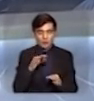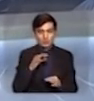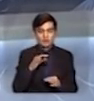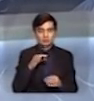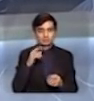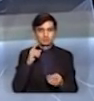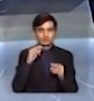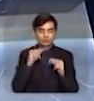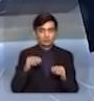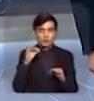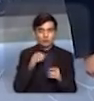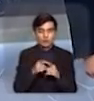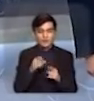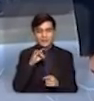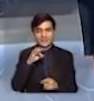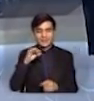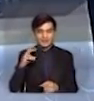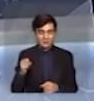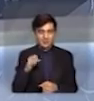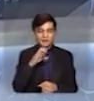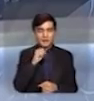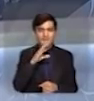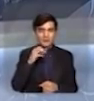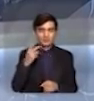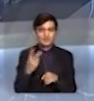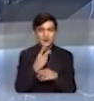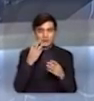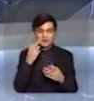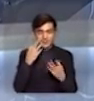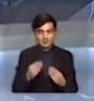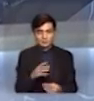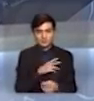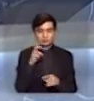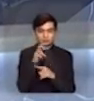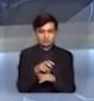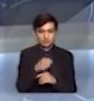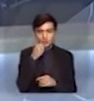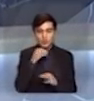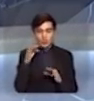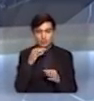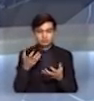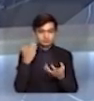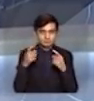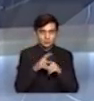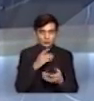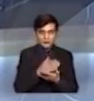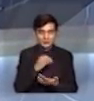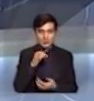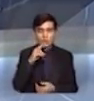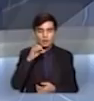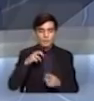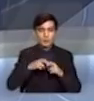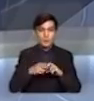керек жобасының авторы Ирина Советжанқызы екі күннен бері Қордай ауданында журналистік зерттеу жүргізіп жатыр. Қордай мәселесіне қайта